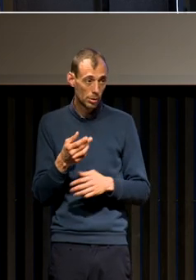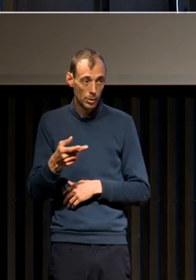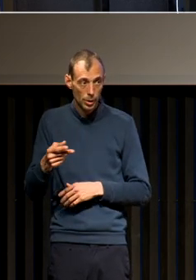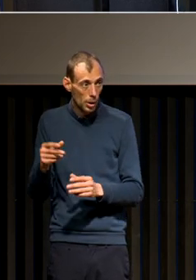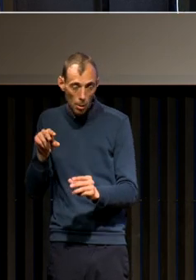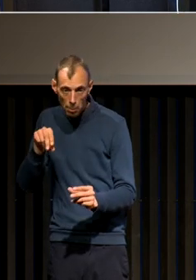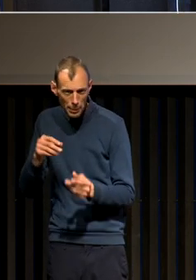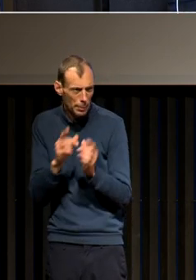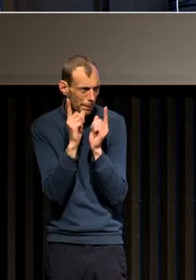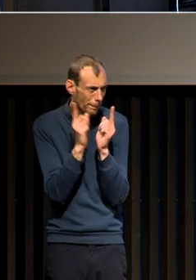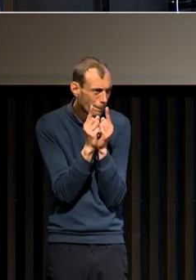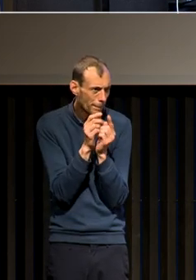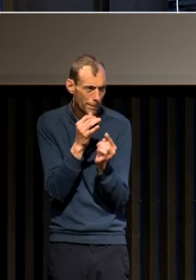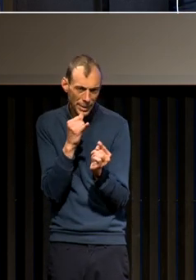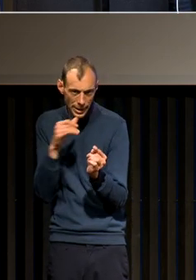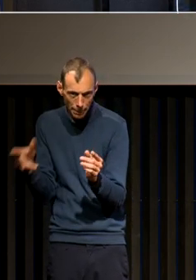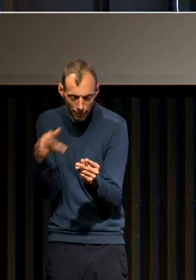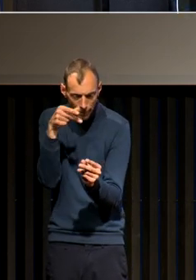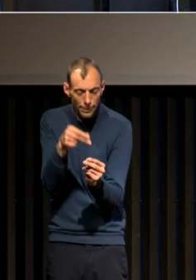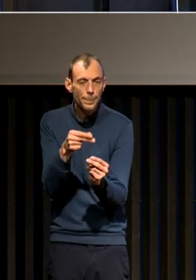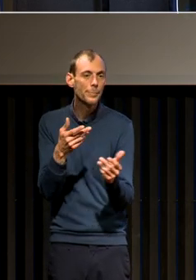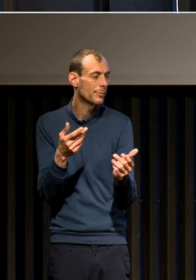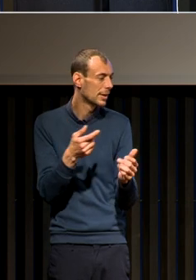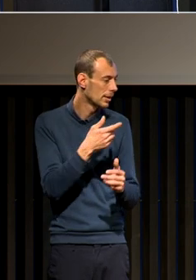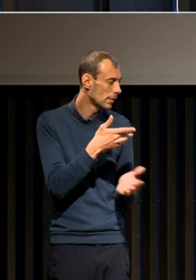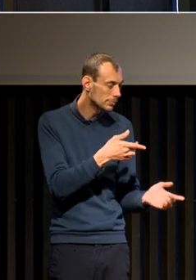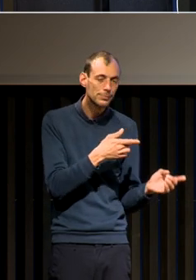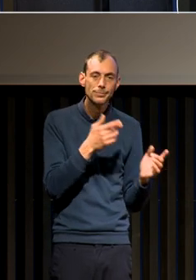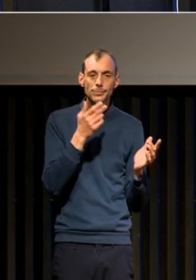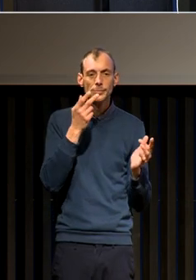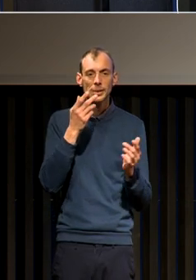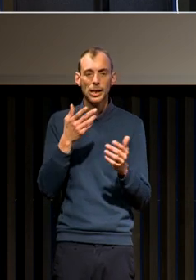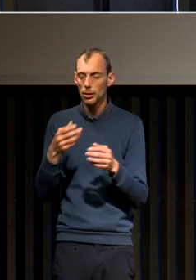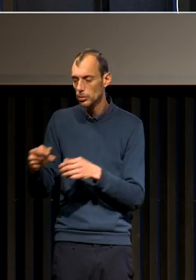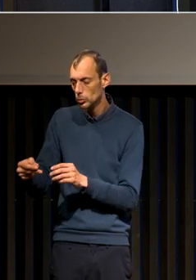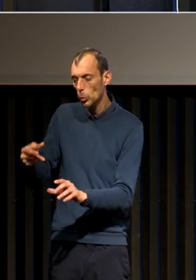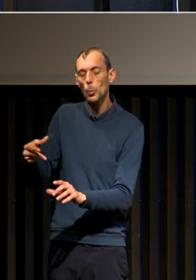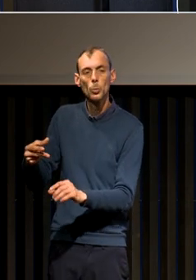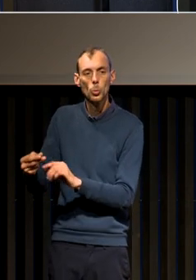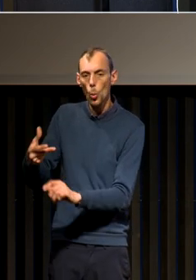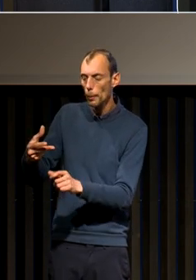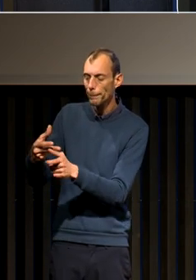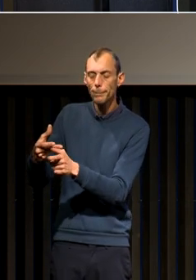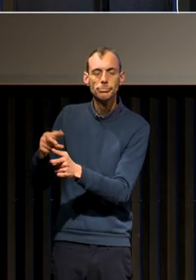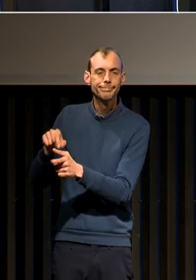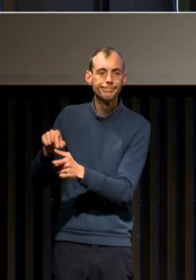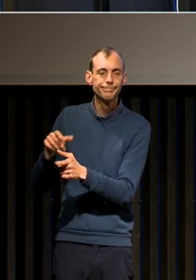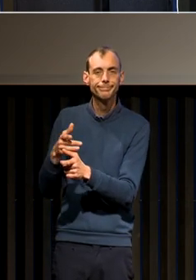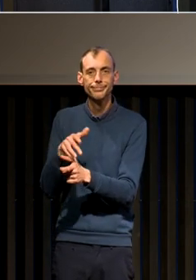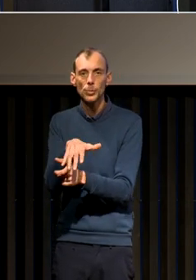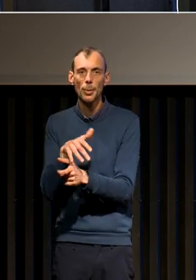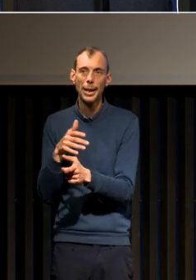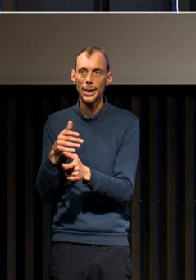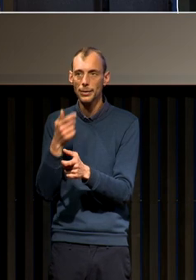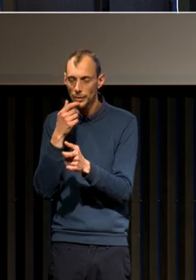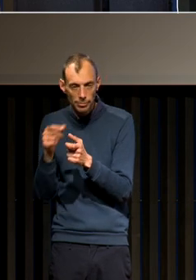et vous avez, on voit très dans la pipette à peu près, pas tout à fait à la